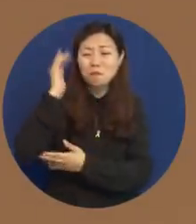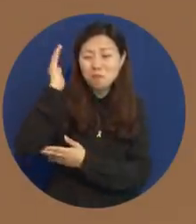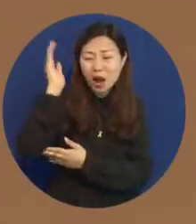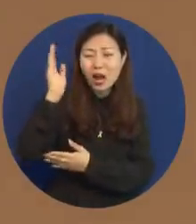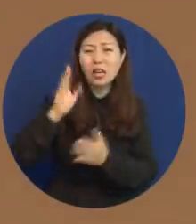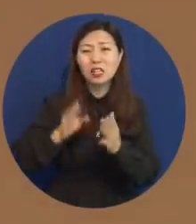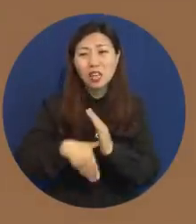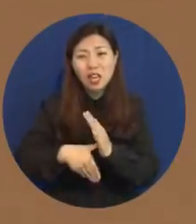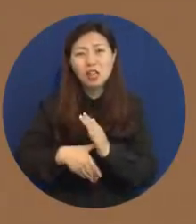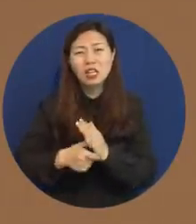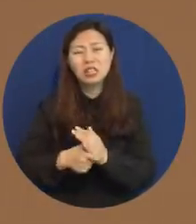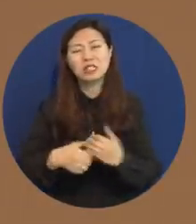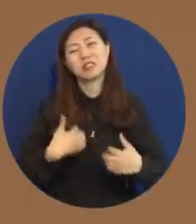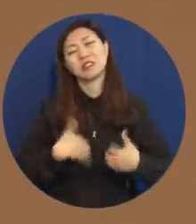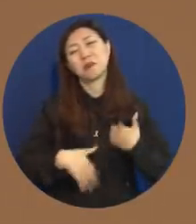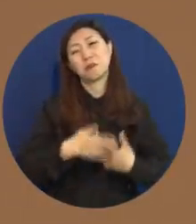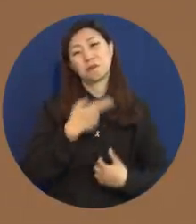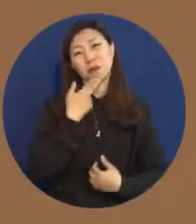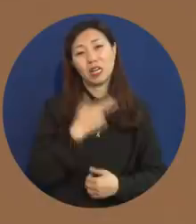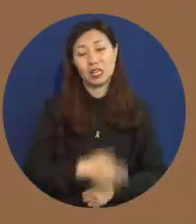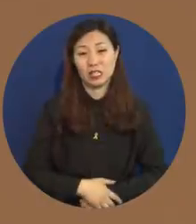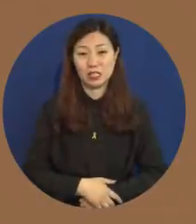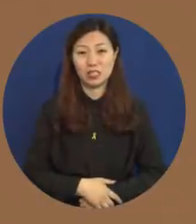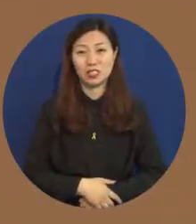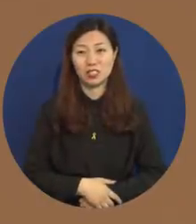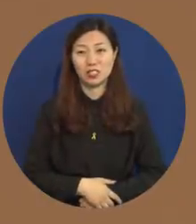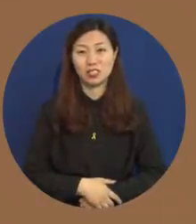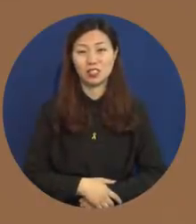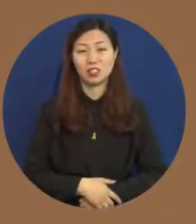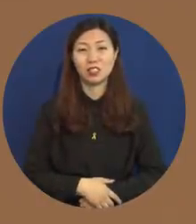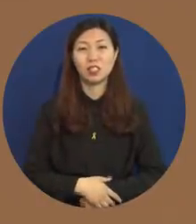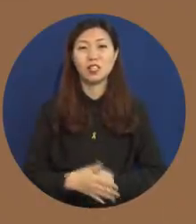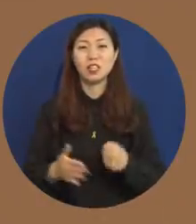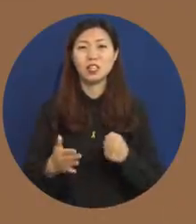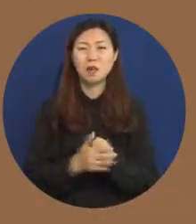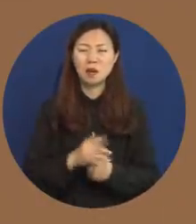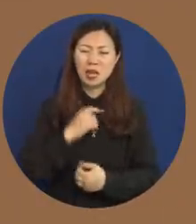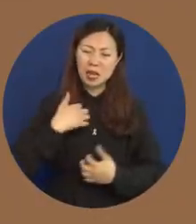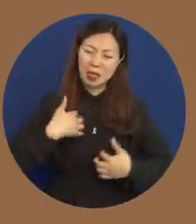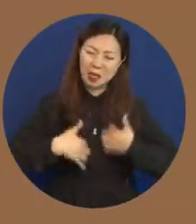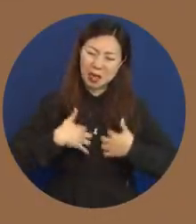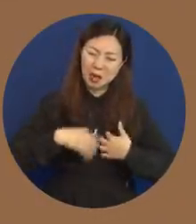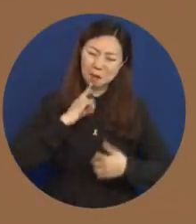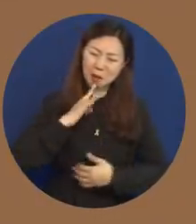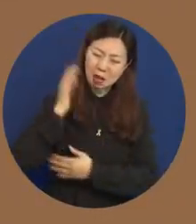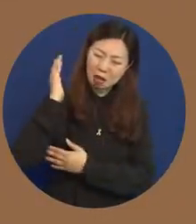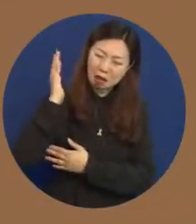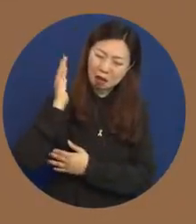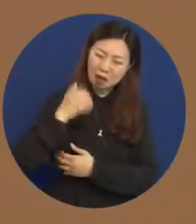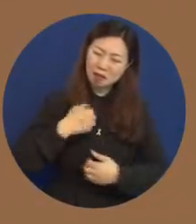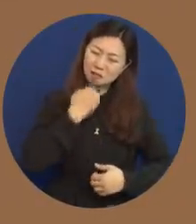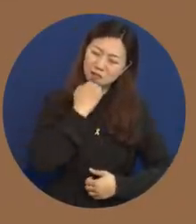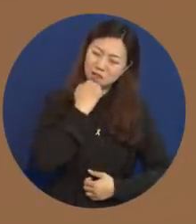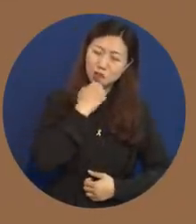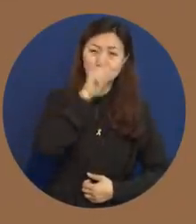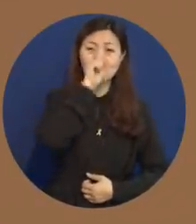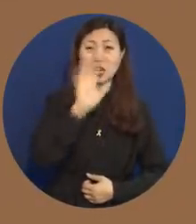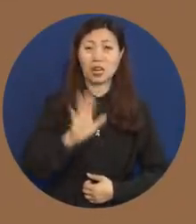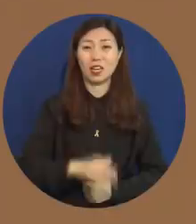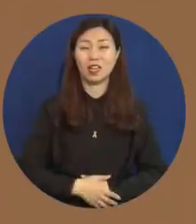하면 재미는 없어요. 그래서 재미만 있다고 다 좋은 거는